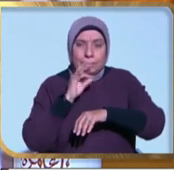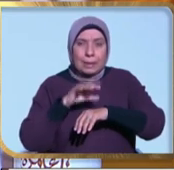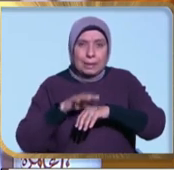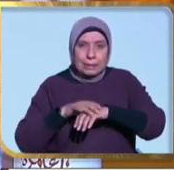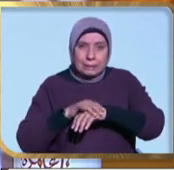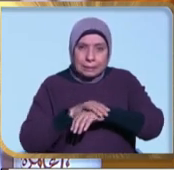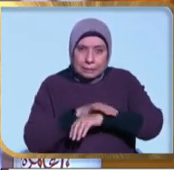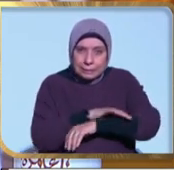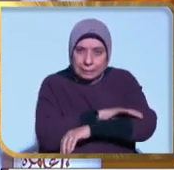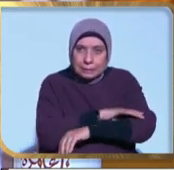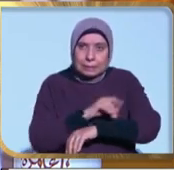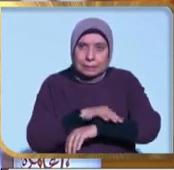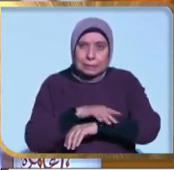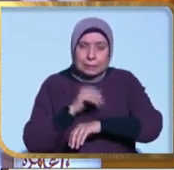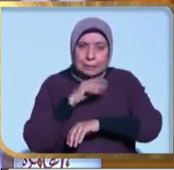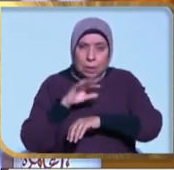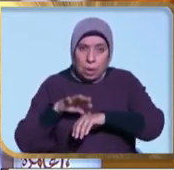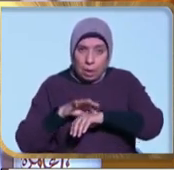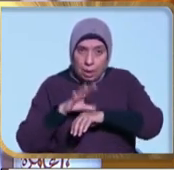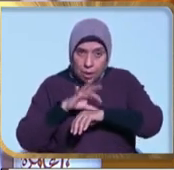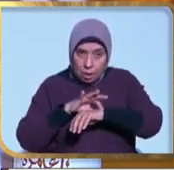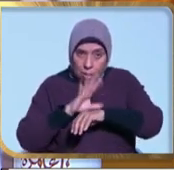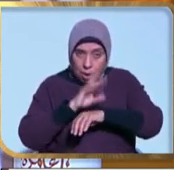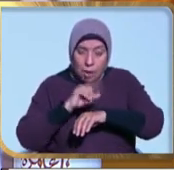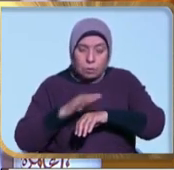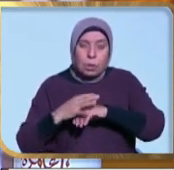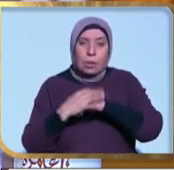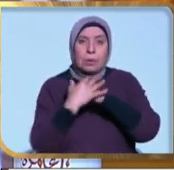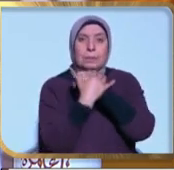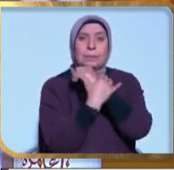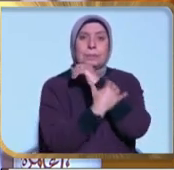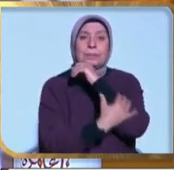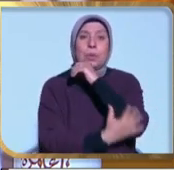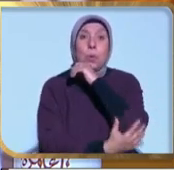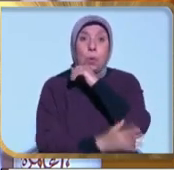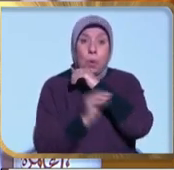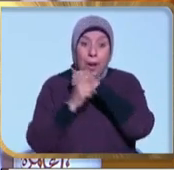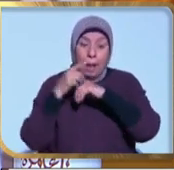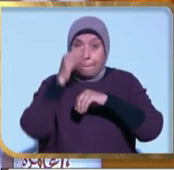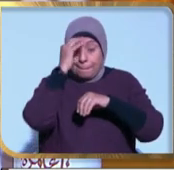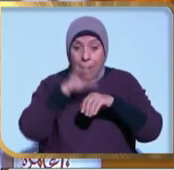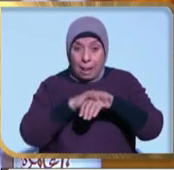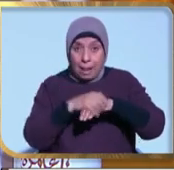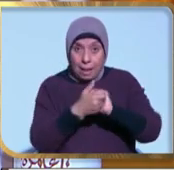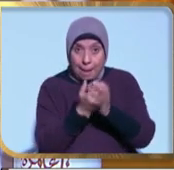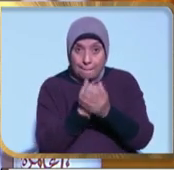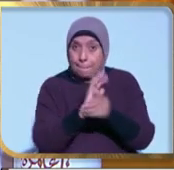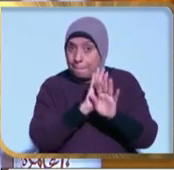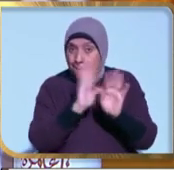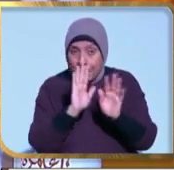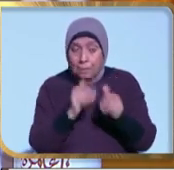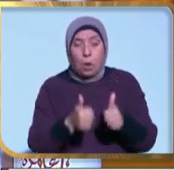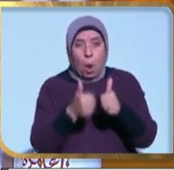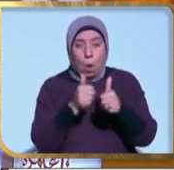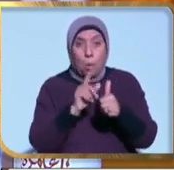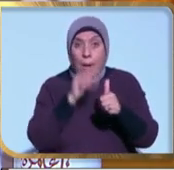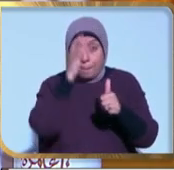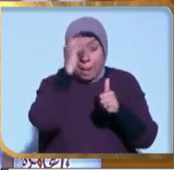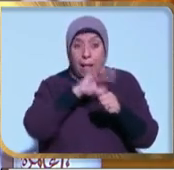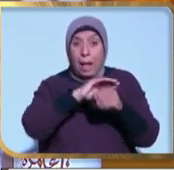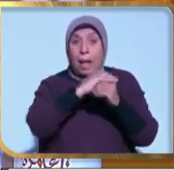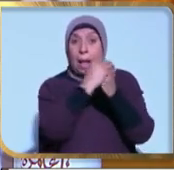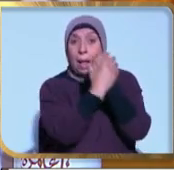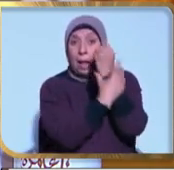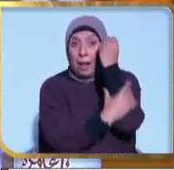يتعملوا والى المرفقين دولت استحباب عملتهم عملتهم ما عملتهم خلاص يبقى ضربه امسح